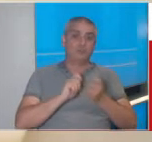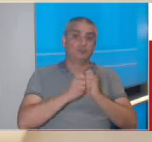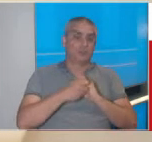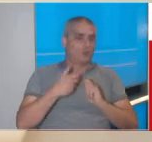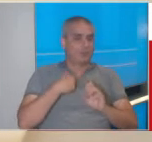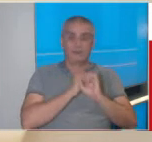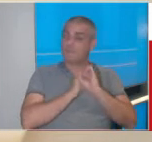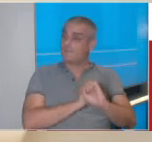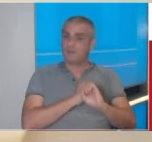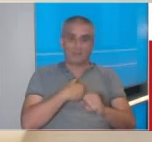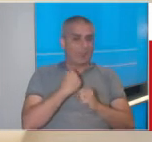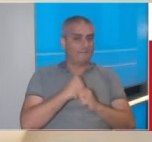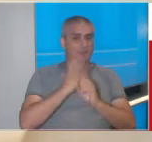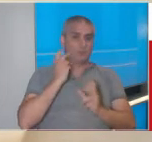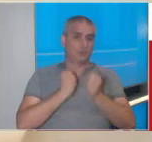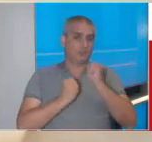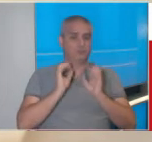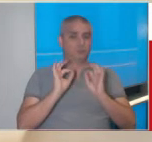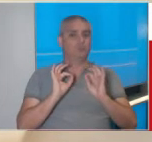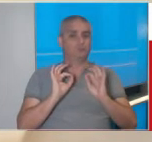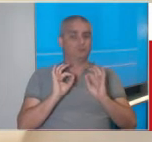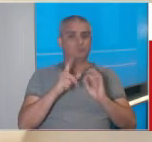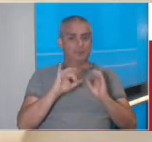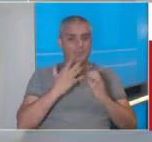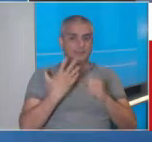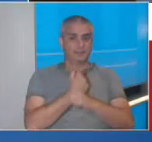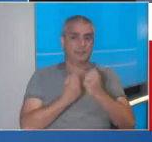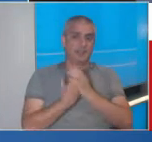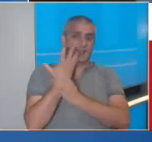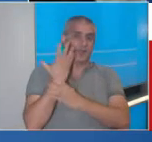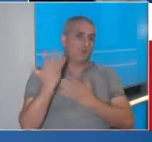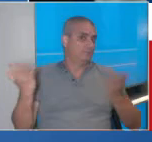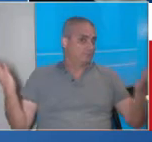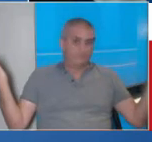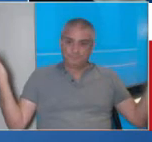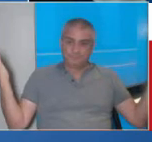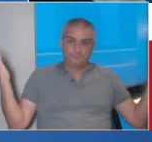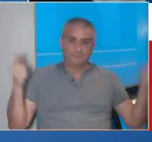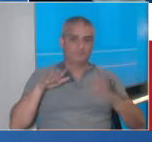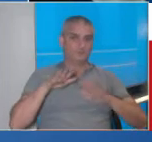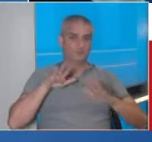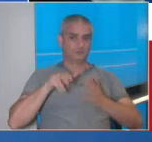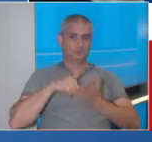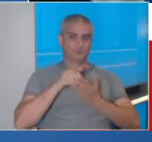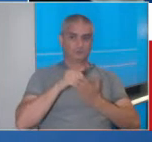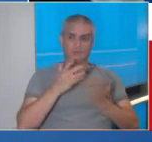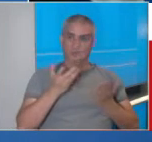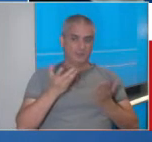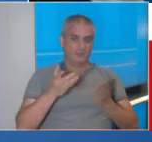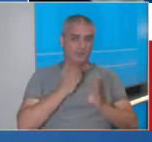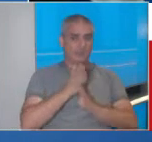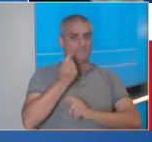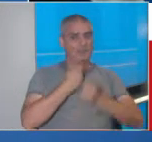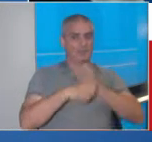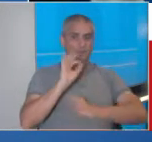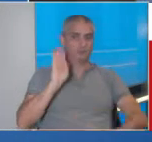מאוד בעדה, עבדתי מאוד קשה בשביל שהיא תקום, היא ממשלה שהמשיכה פחות או יותר את הקו